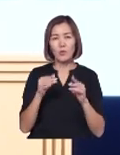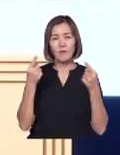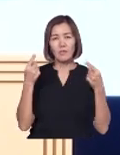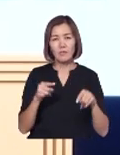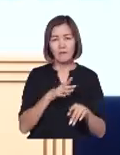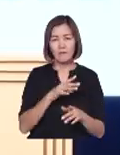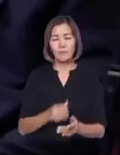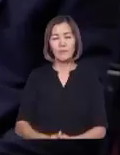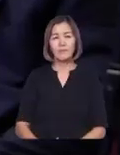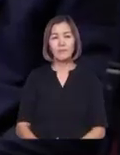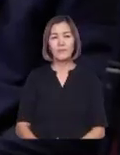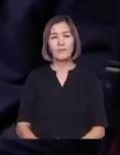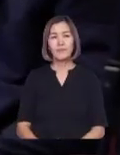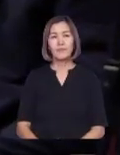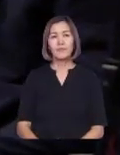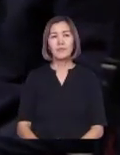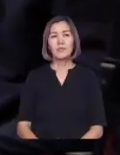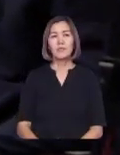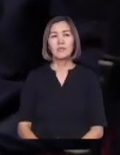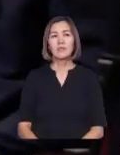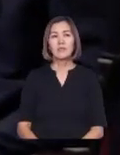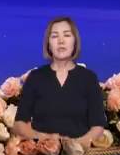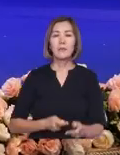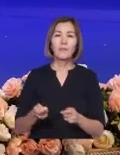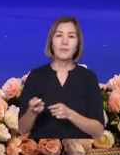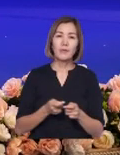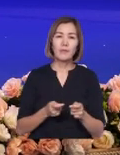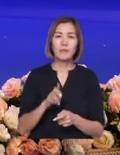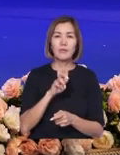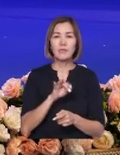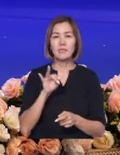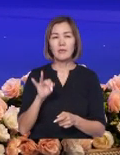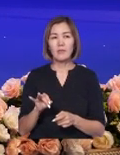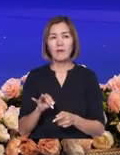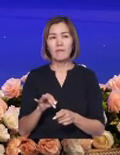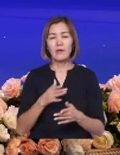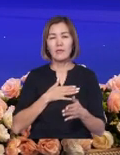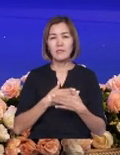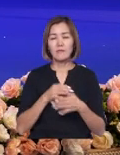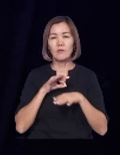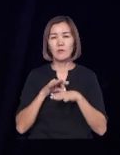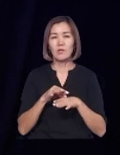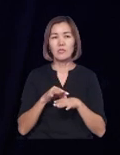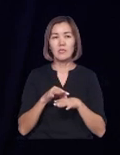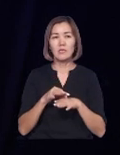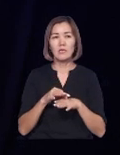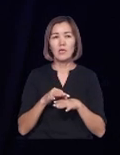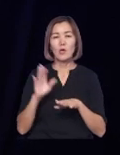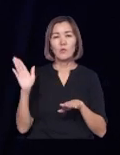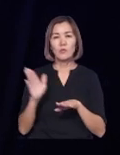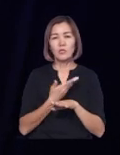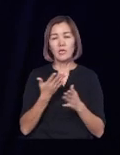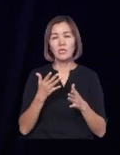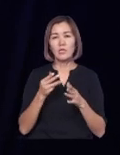тестирования. Как отметил глава края ЖТСУ Бейбит Исабаев, в регионе активно ведутся работы и по устранению нехватки